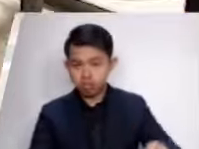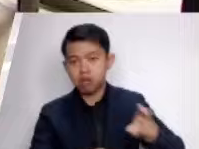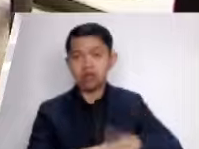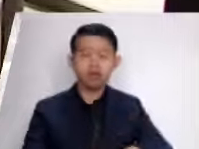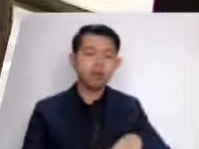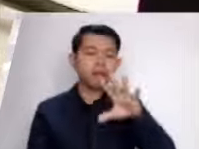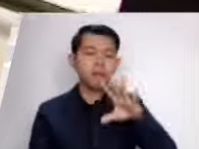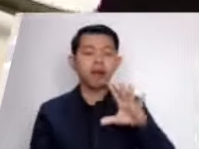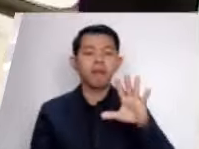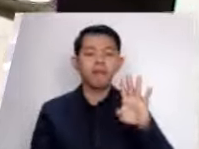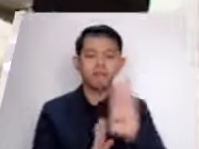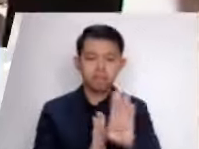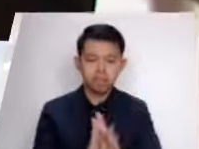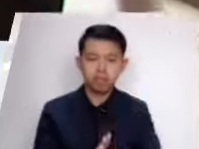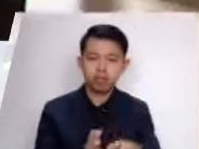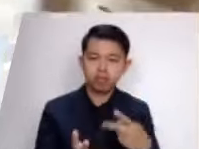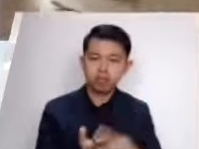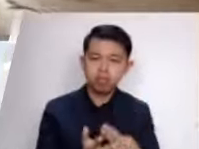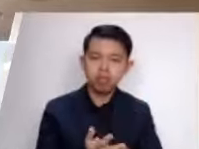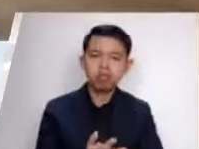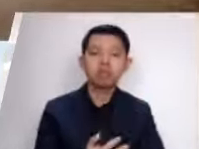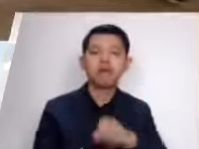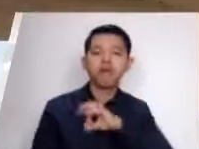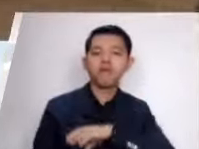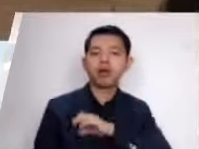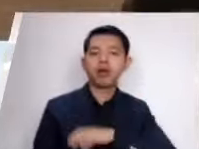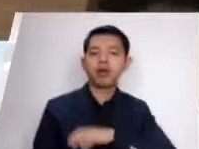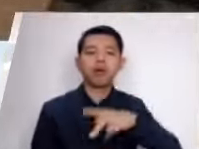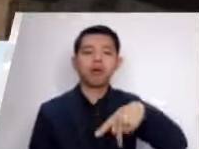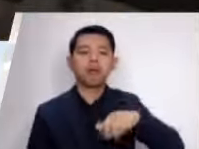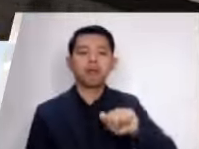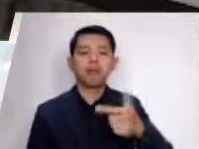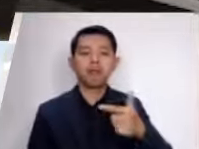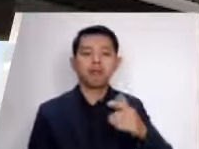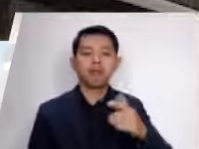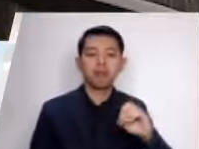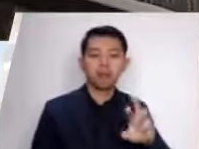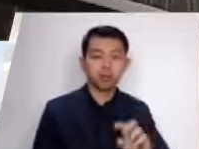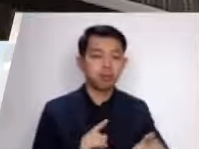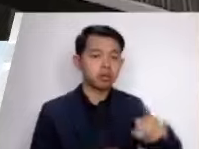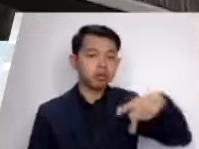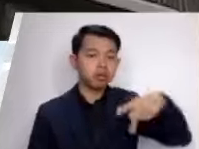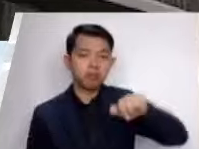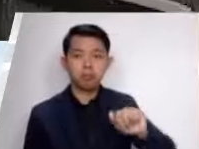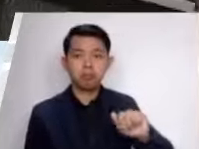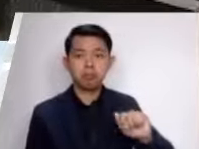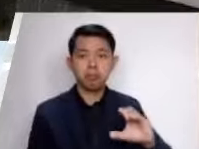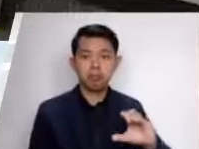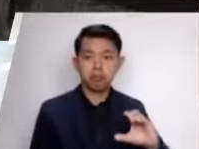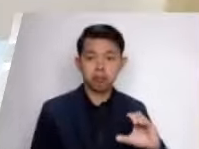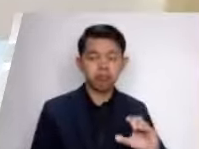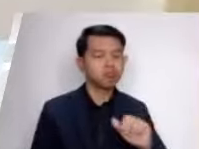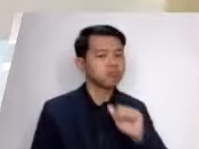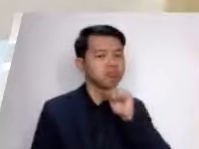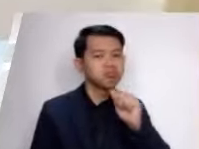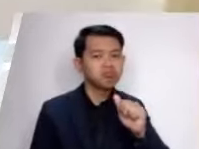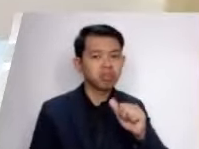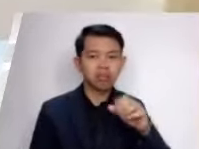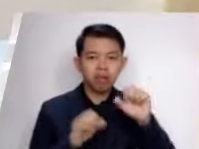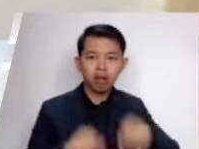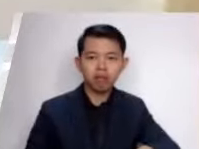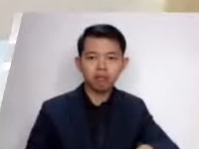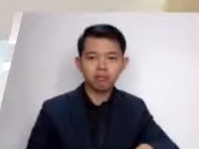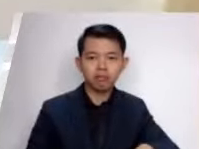PAGCOR. Pero tila di nagustuhan ng PAOK ang pagkampi ng PAGCOR sa mga Pogo. Sisingilin ko sila sa meeting namin. San